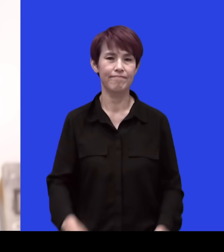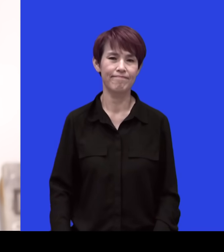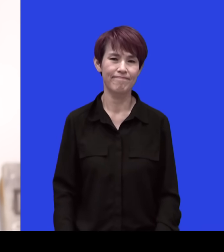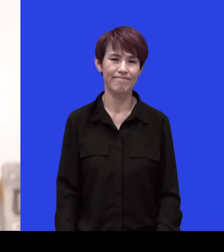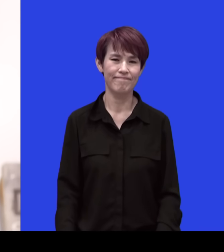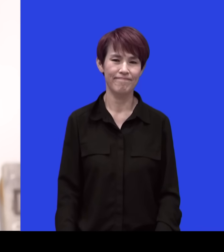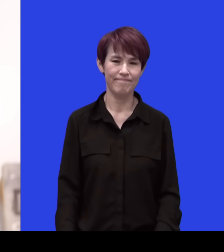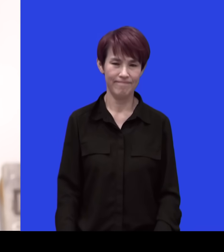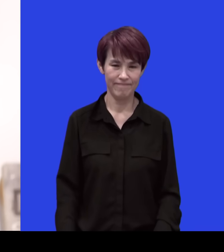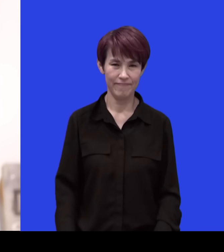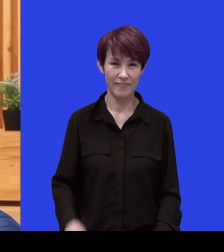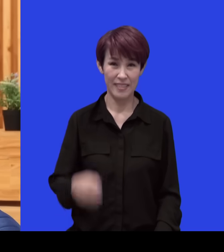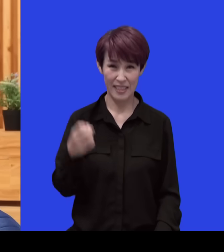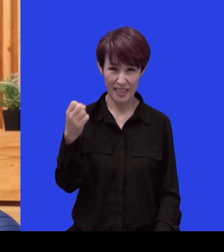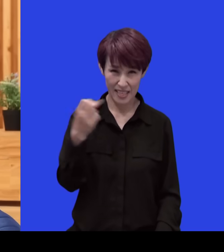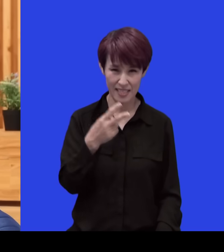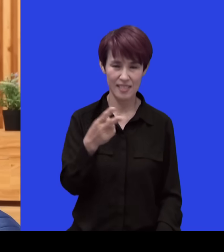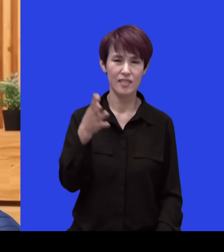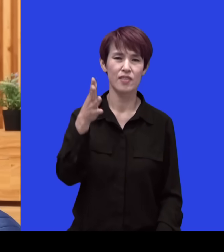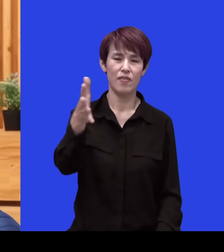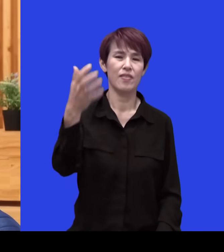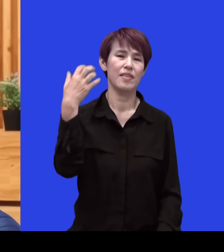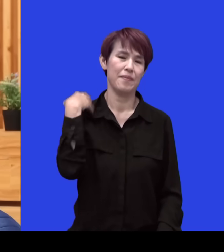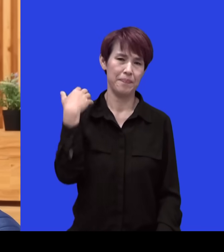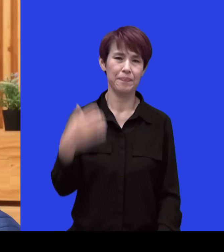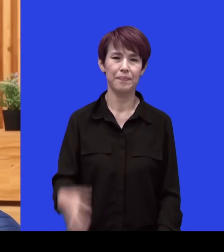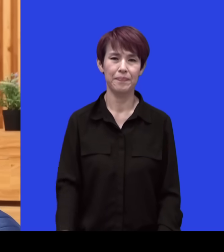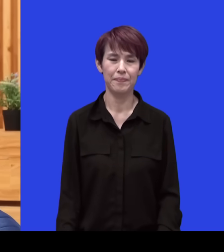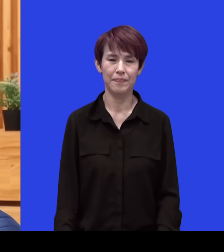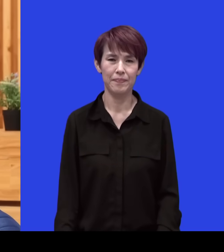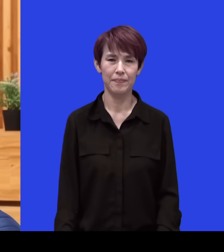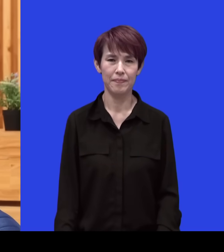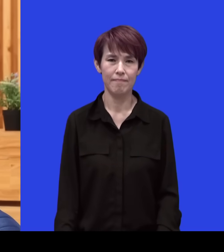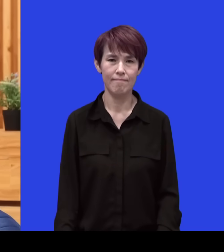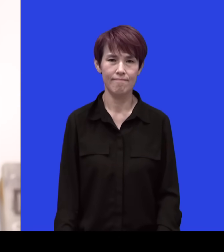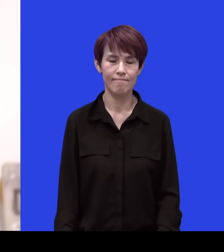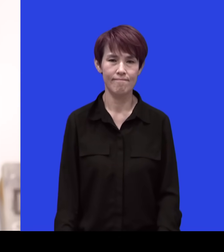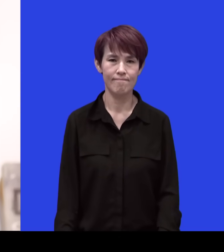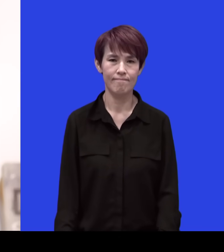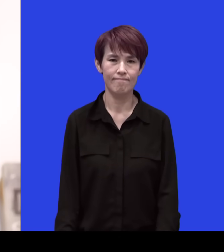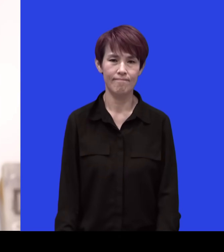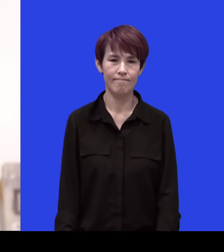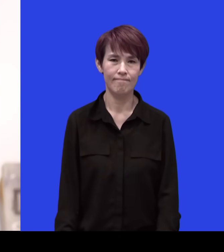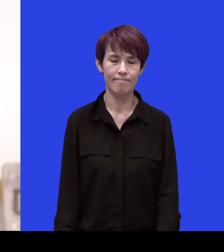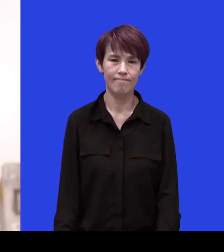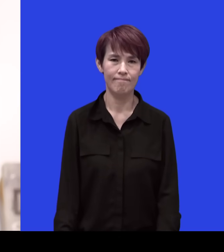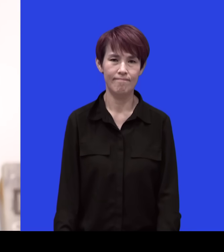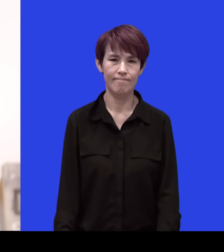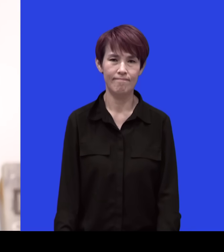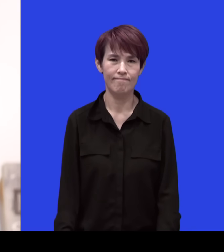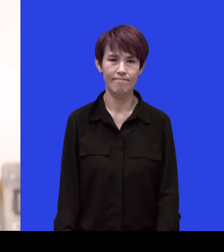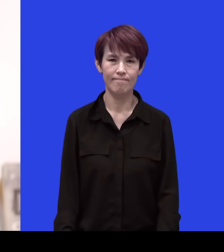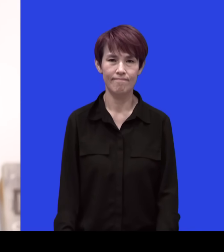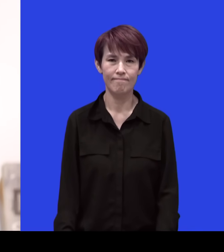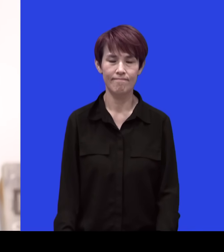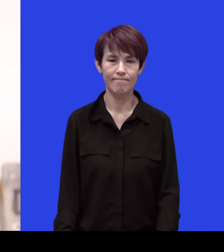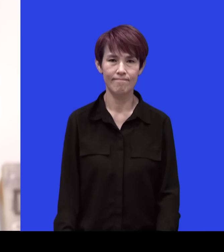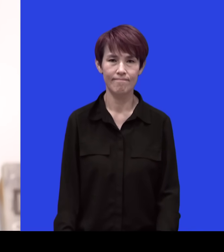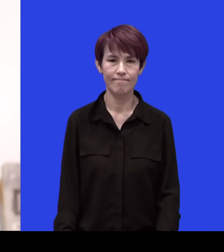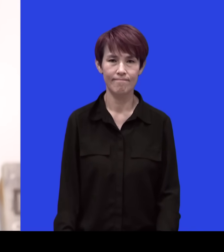그래서 다시 전임 목회를 하는 거예요. 그 전에 협동 목사이셨다가 어떤 목사를 있다가 예, 어떤 거 정리하고 예, 전임